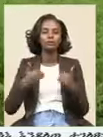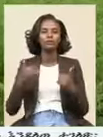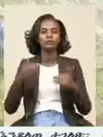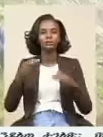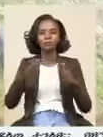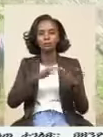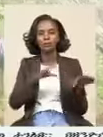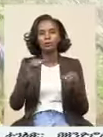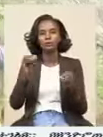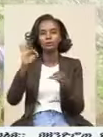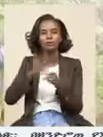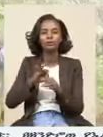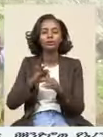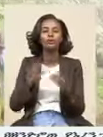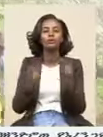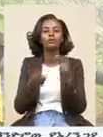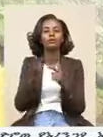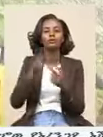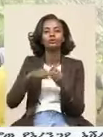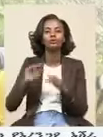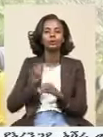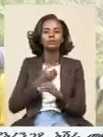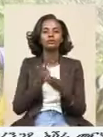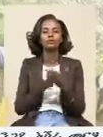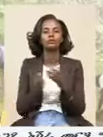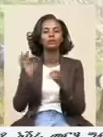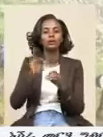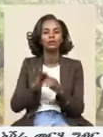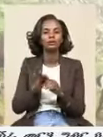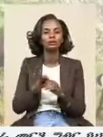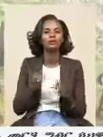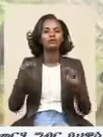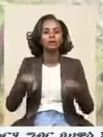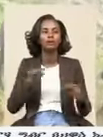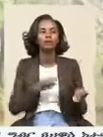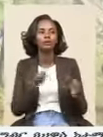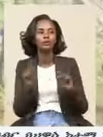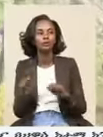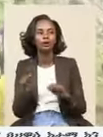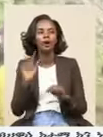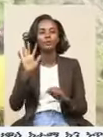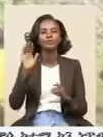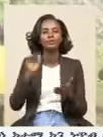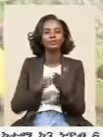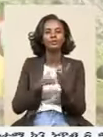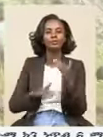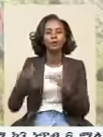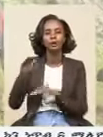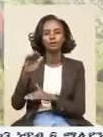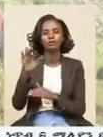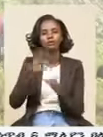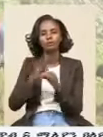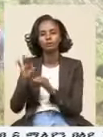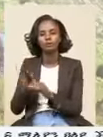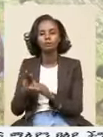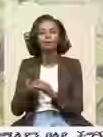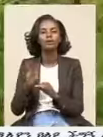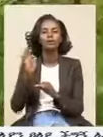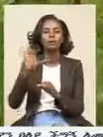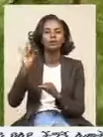በተማሪዎች ተክለናል። አሁን ሁለተኛ ዙራችን ነው ይሄ ተከላ። ዛሬም ደግሞ ከ5000 በላይ ችግኞችን